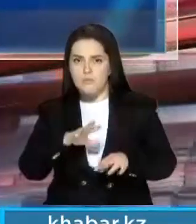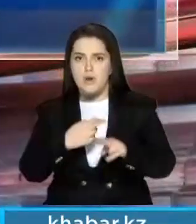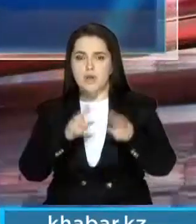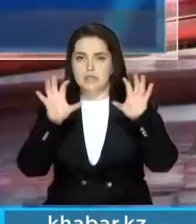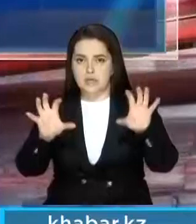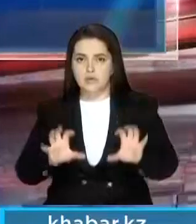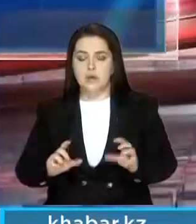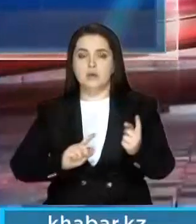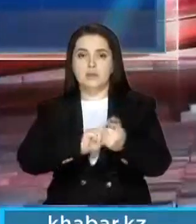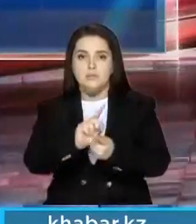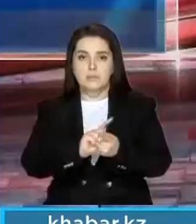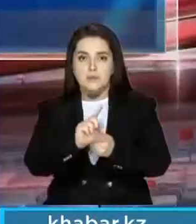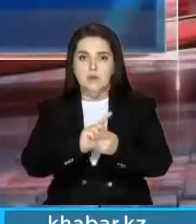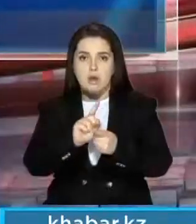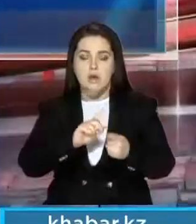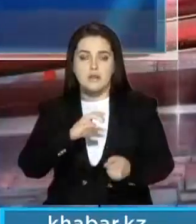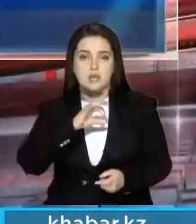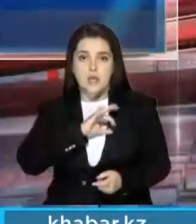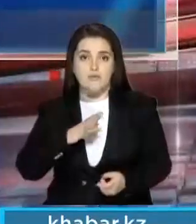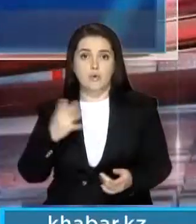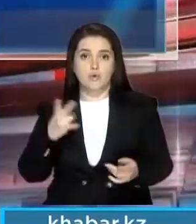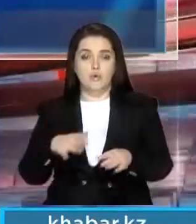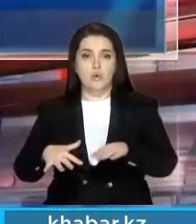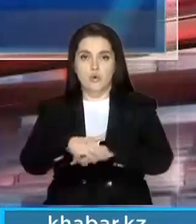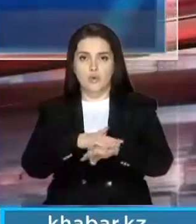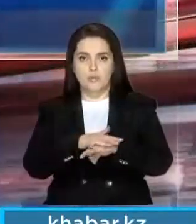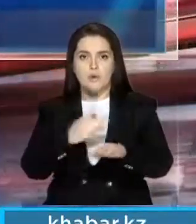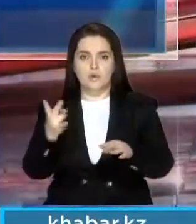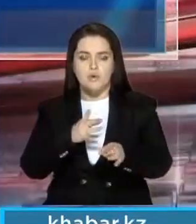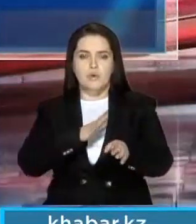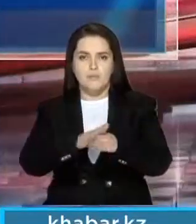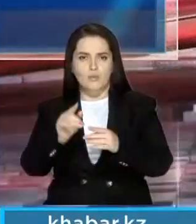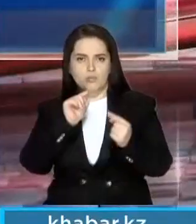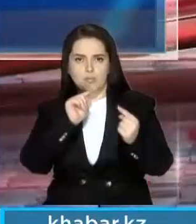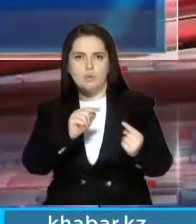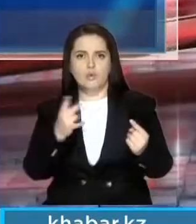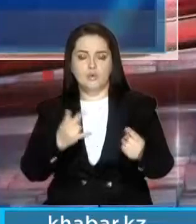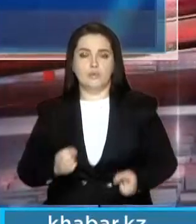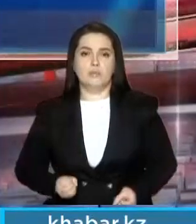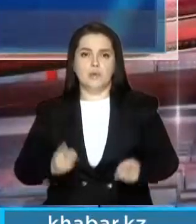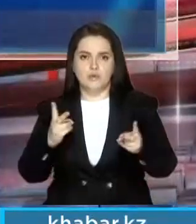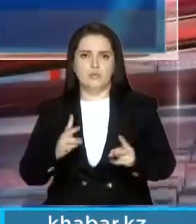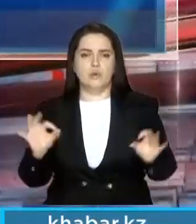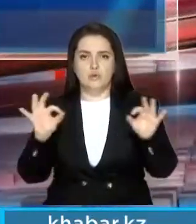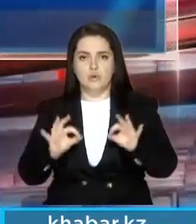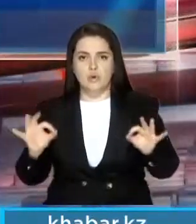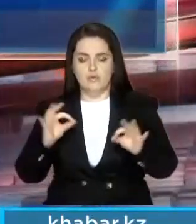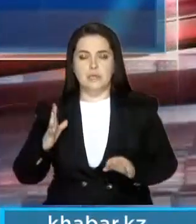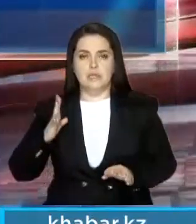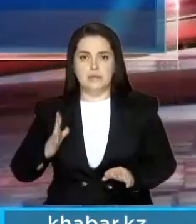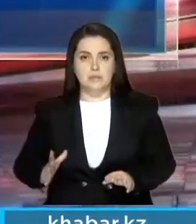законодательные изменения не будут эффективны, если в обществе не будет полного неприятия, нулевой терпимости к любым